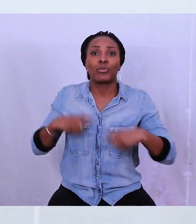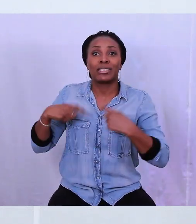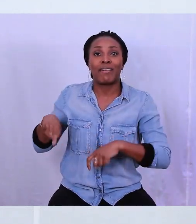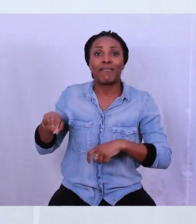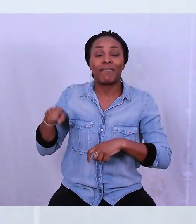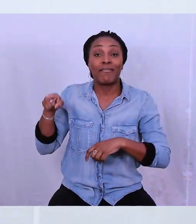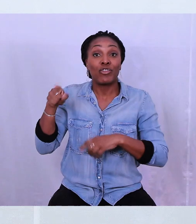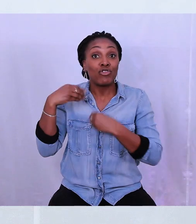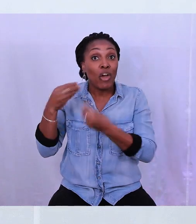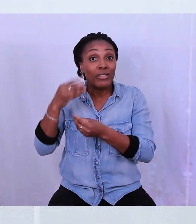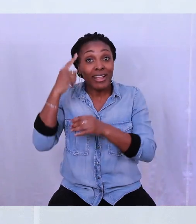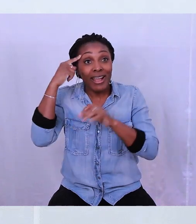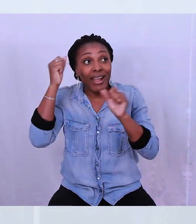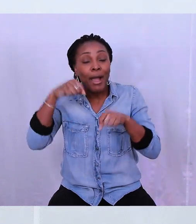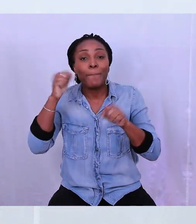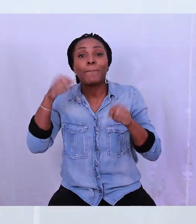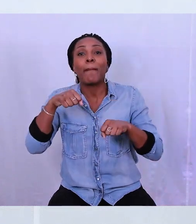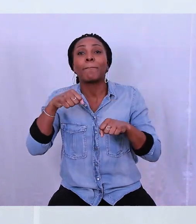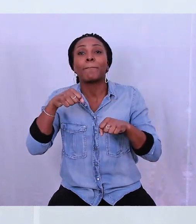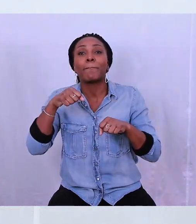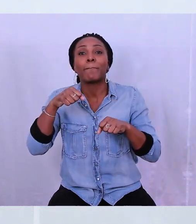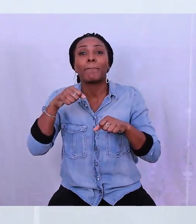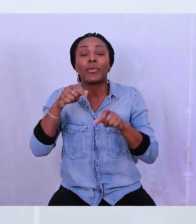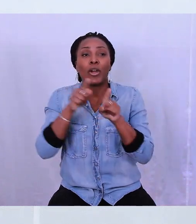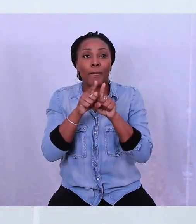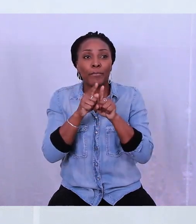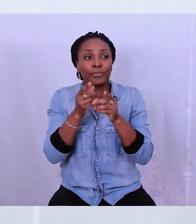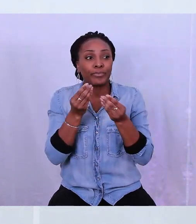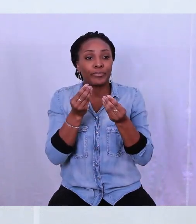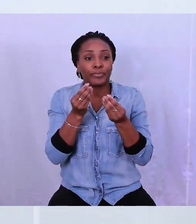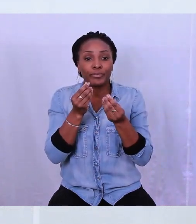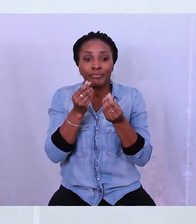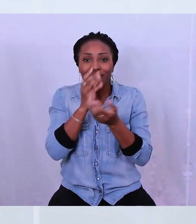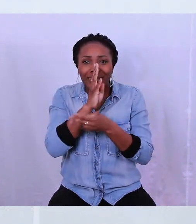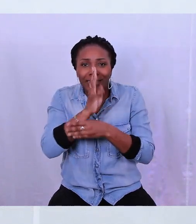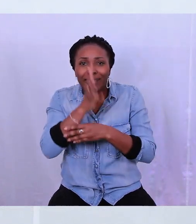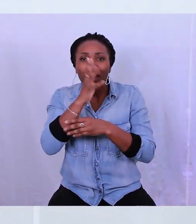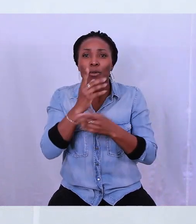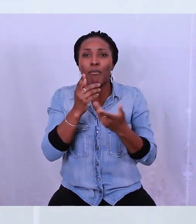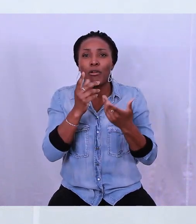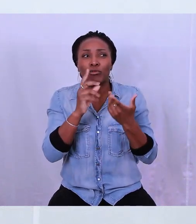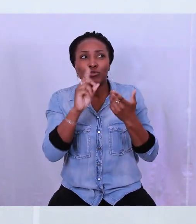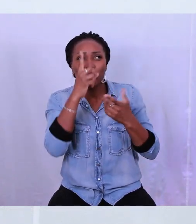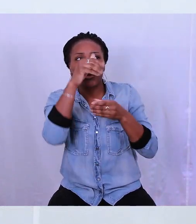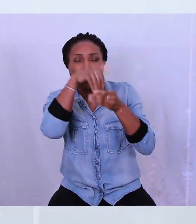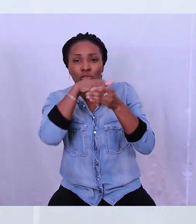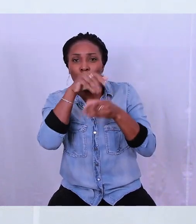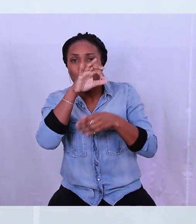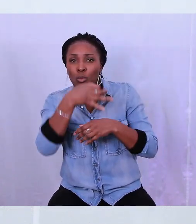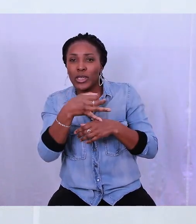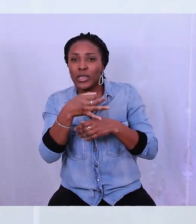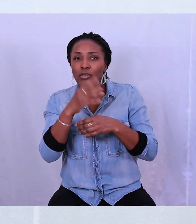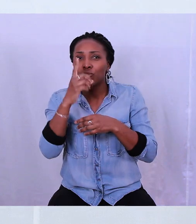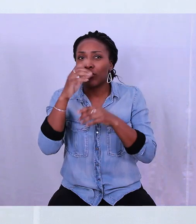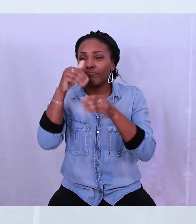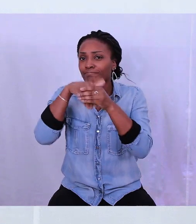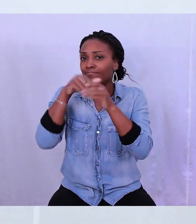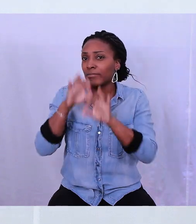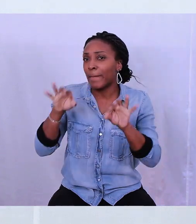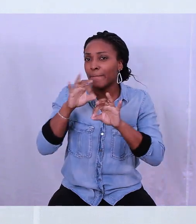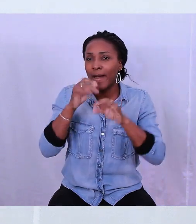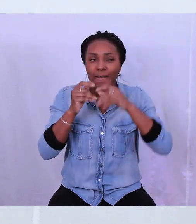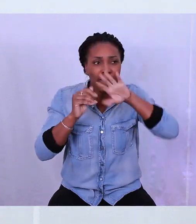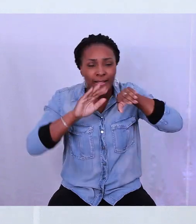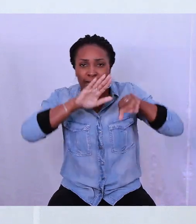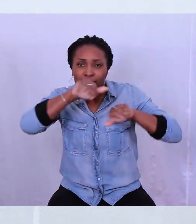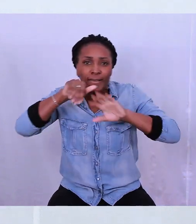montrer et de lui donner de la distinction dans ce qui était de Dieu, dans ce qui ne l'était pas, dans ce que Dieu voulait dire